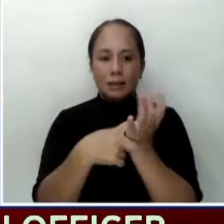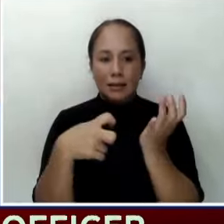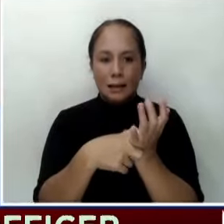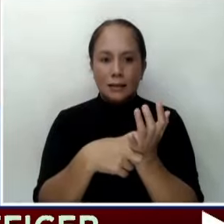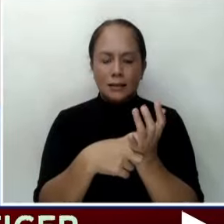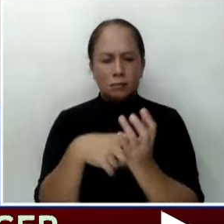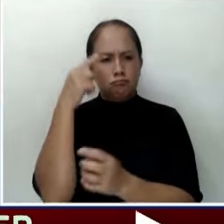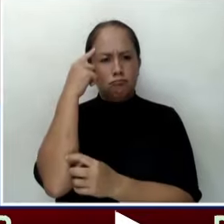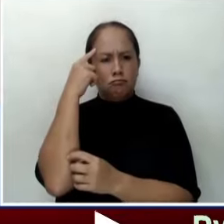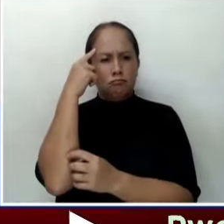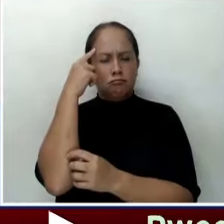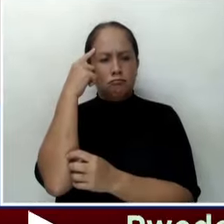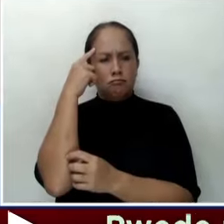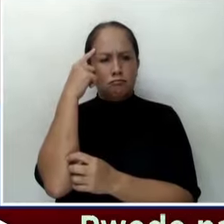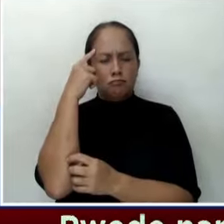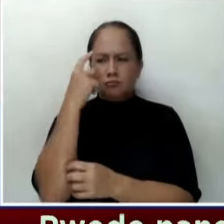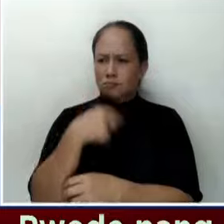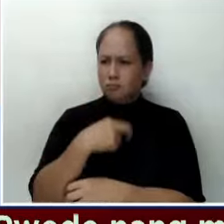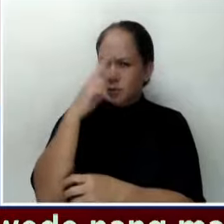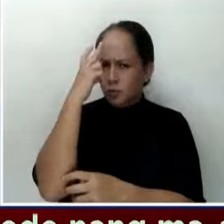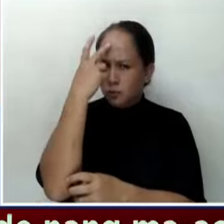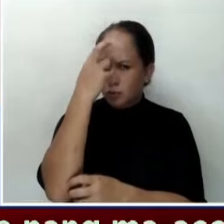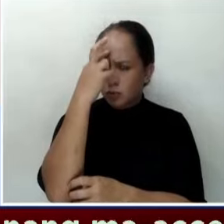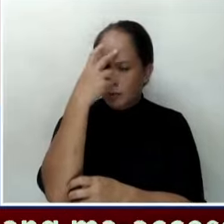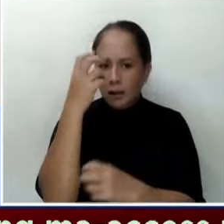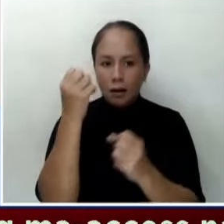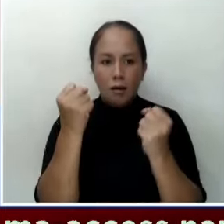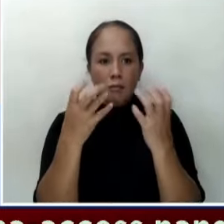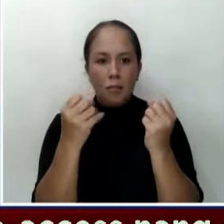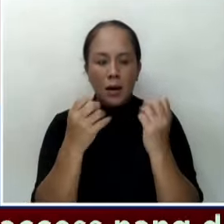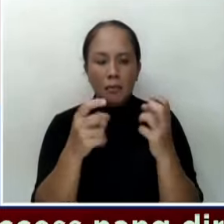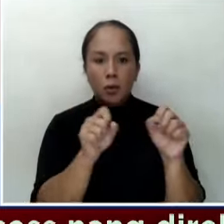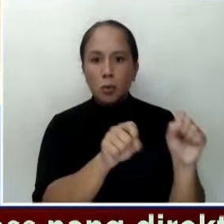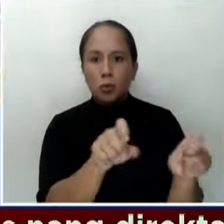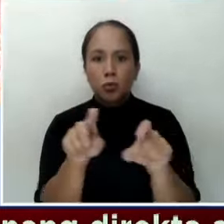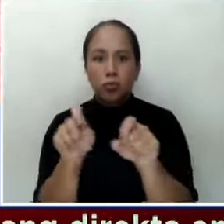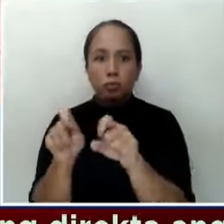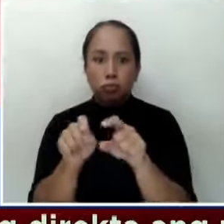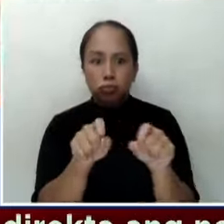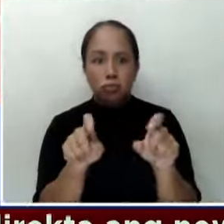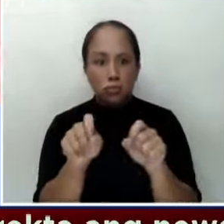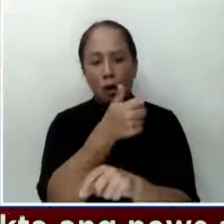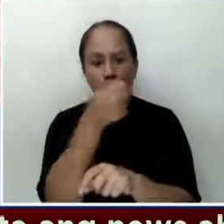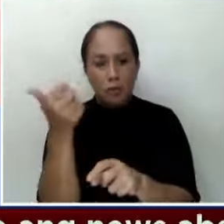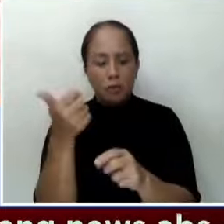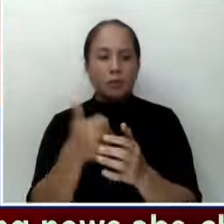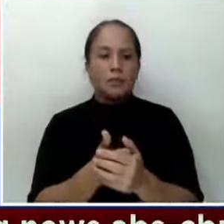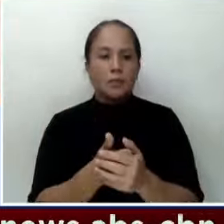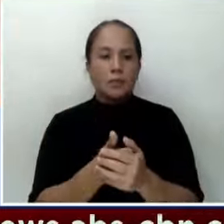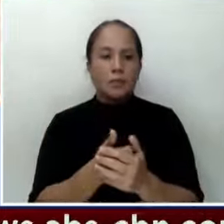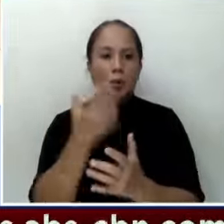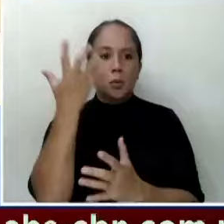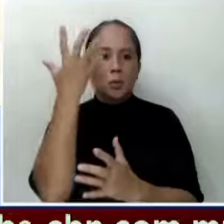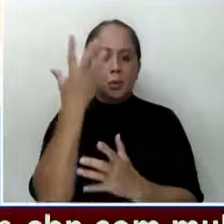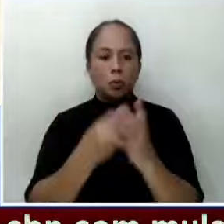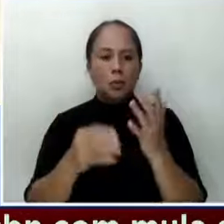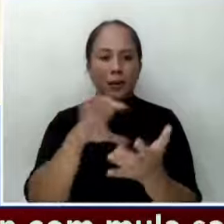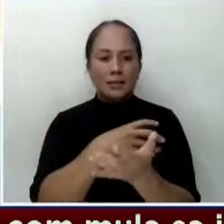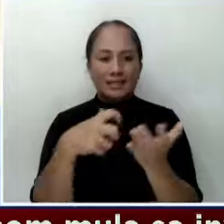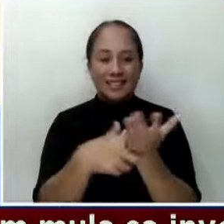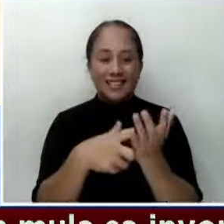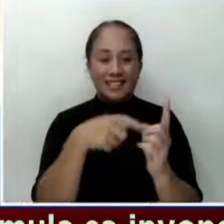na rito si Michelle at nakita niya na marami pa umanong binenta ng tickets ang naturang reseller. Naubusan din ng concert ticket ang